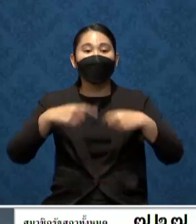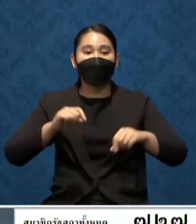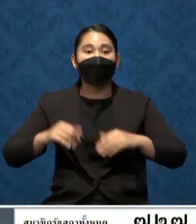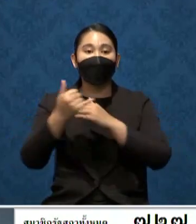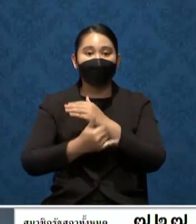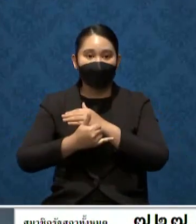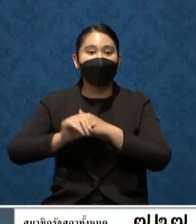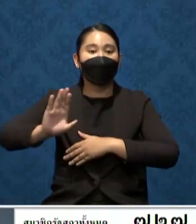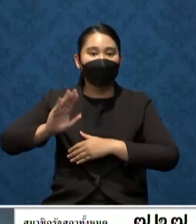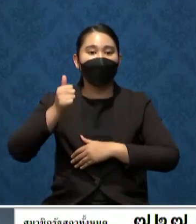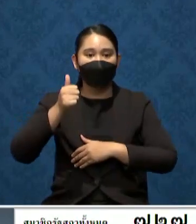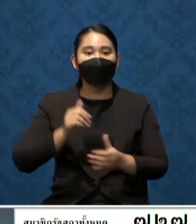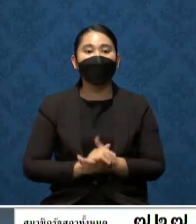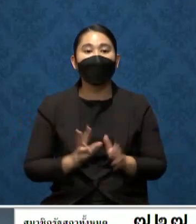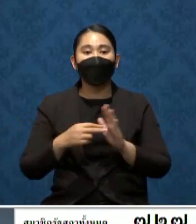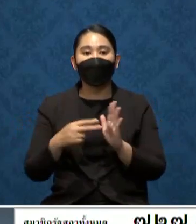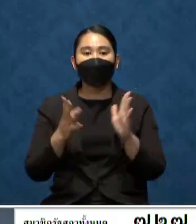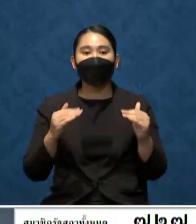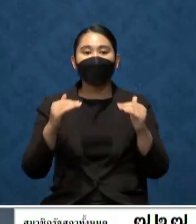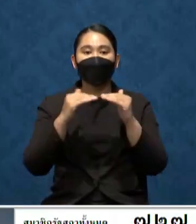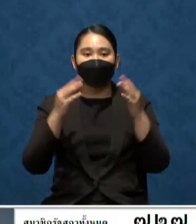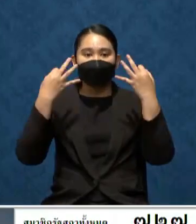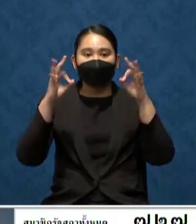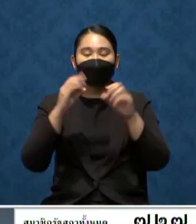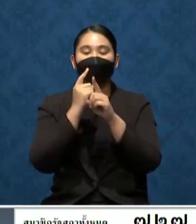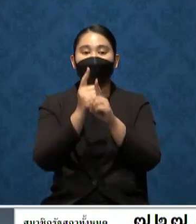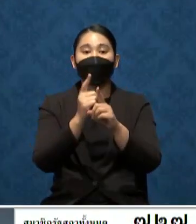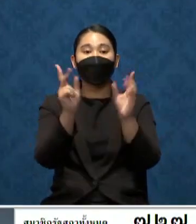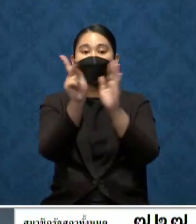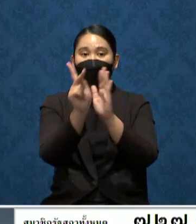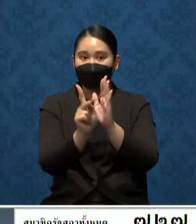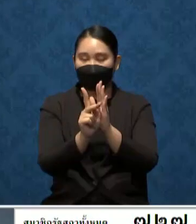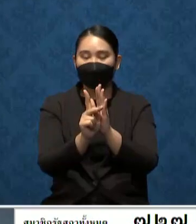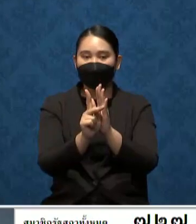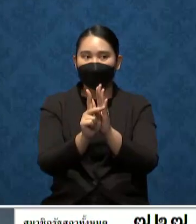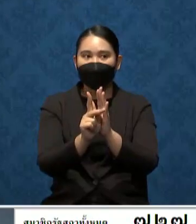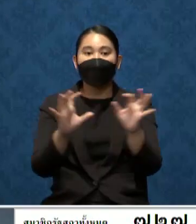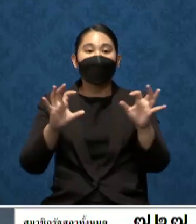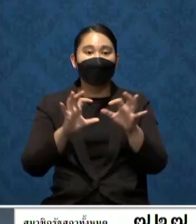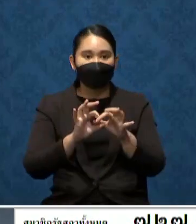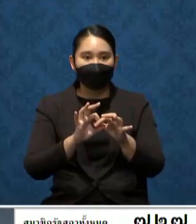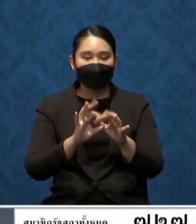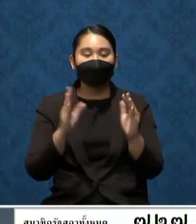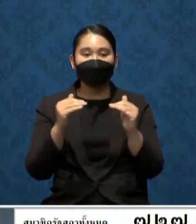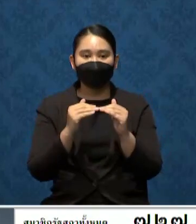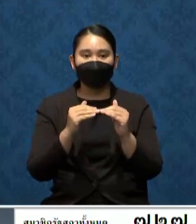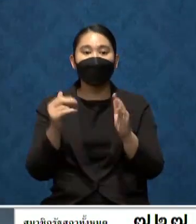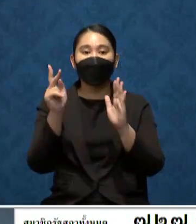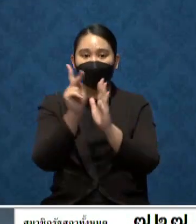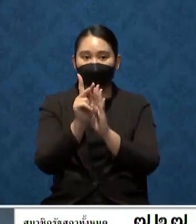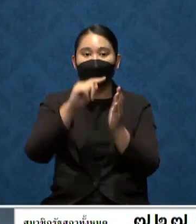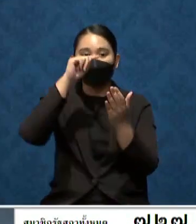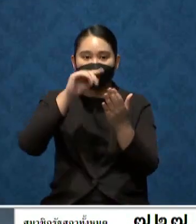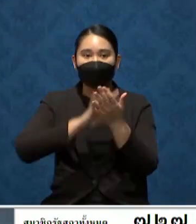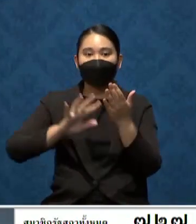เขียนทำนองนี้นะครับว่าสิทธิเสรีภาพตามมาตรานี้ให้หมายความรวมถึงสิทธิเสรีภาพตามพันธกรณีและกติการะหว่างประเทศที่ประเทศ